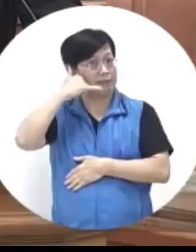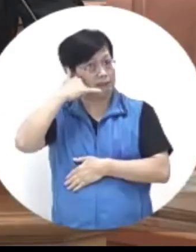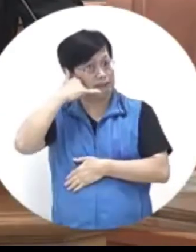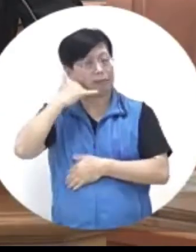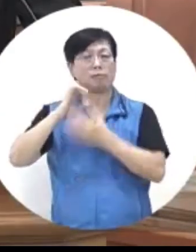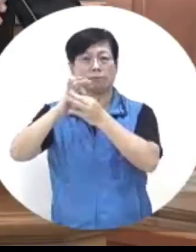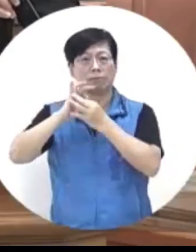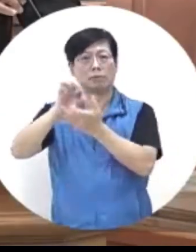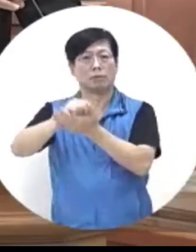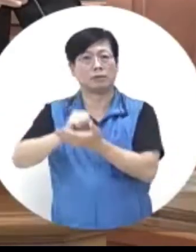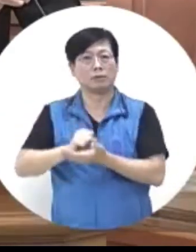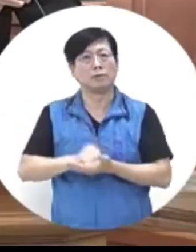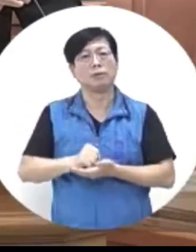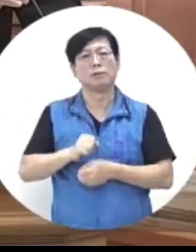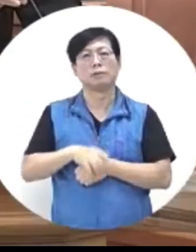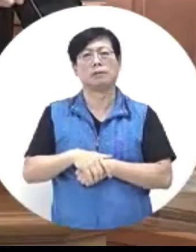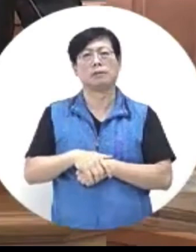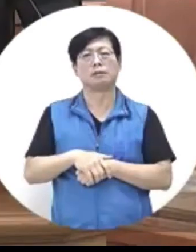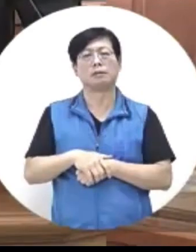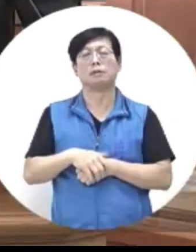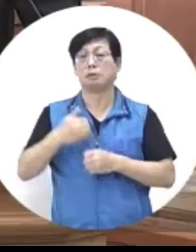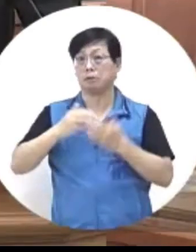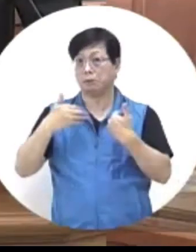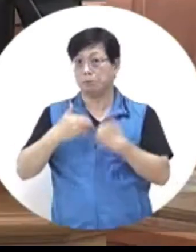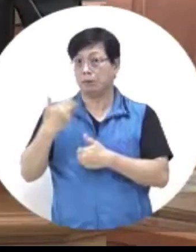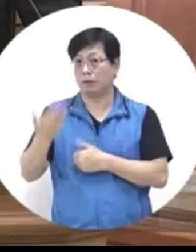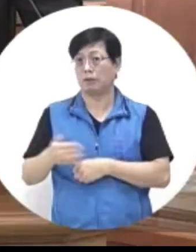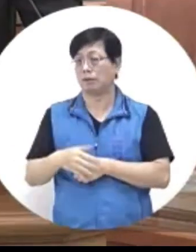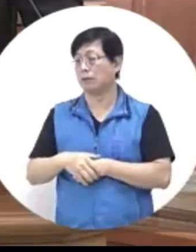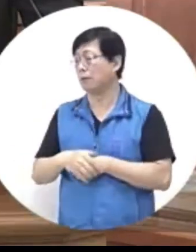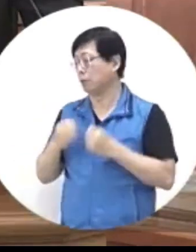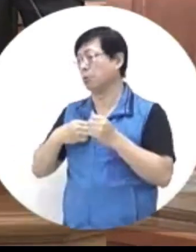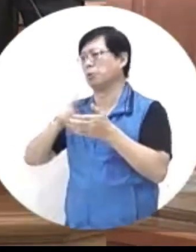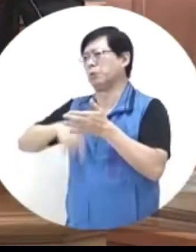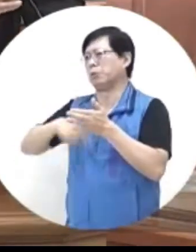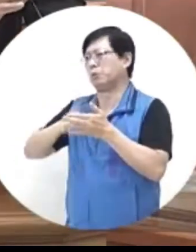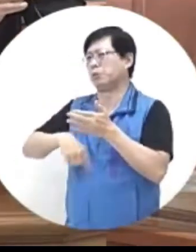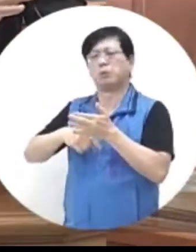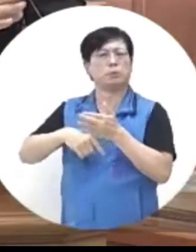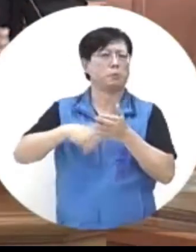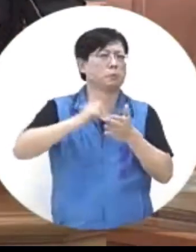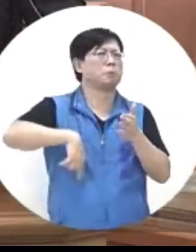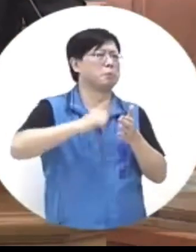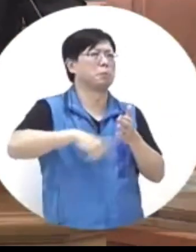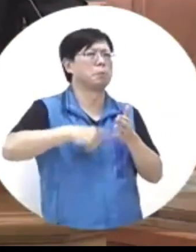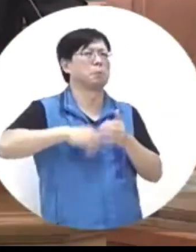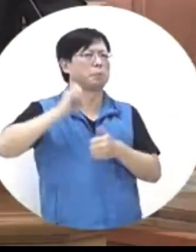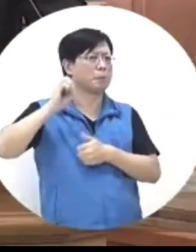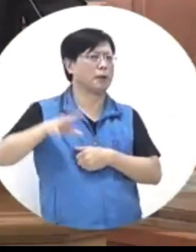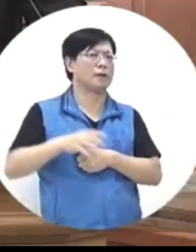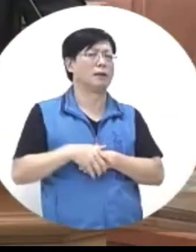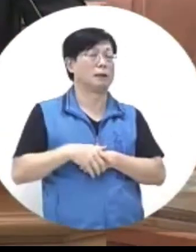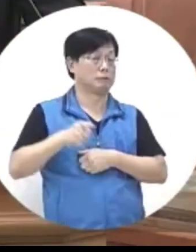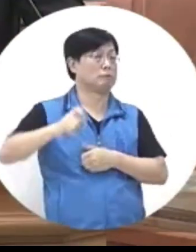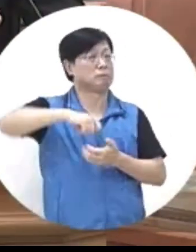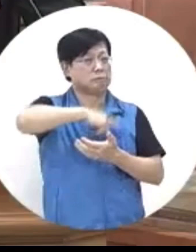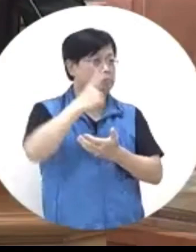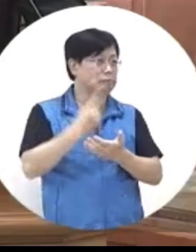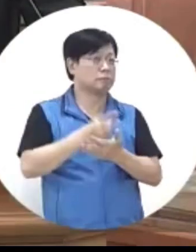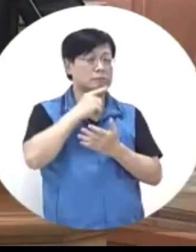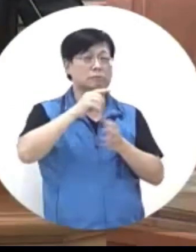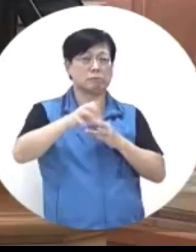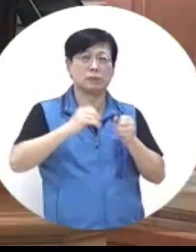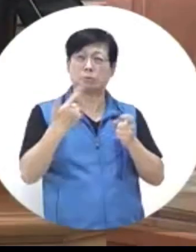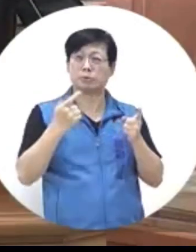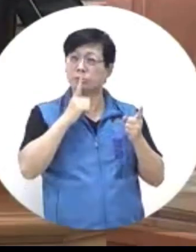这 个市政府的认定就是不给， 我讲 对不对？ 我讲一个很简单嘛，哈，这所有的相关资料不